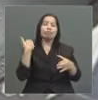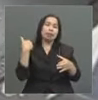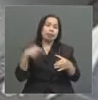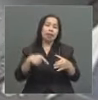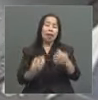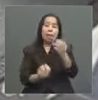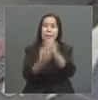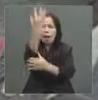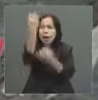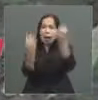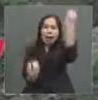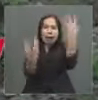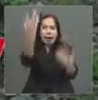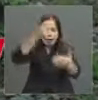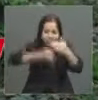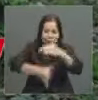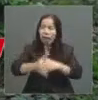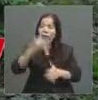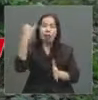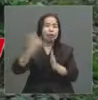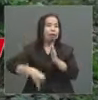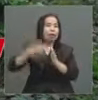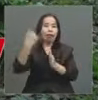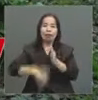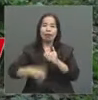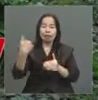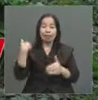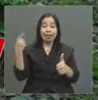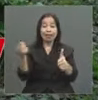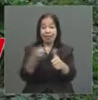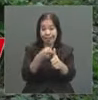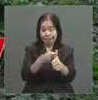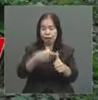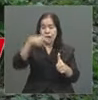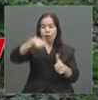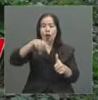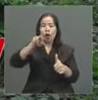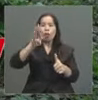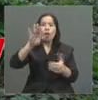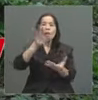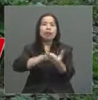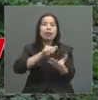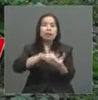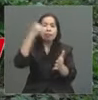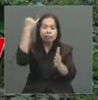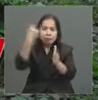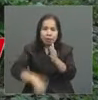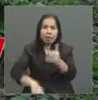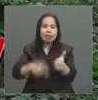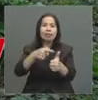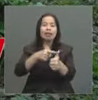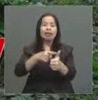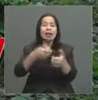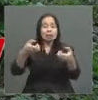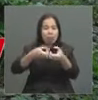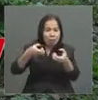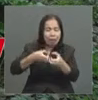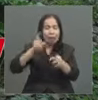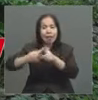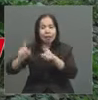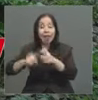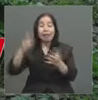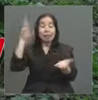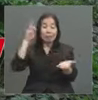ในป่าในที่ผิด2ดอกนะครับอันแรกตามพรบการพนันท่านอาจจะคิดว่าจะปรับจะอะไรเ